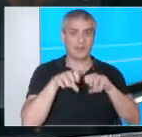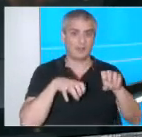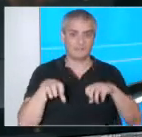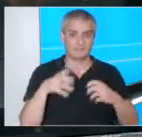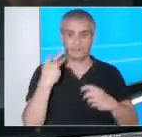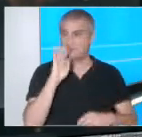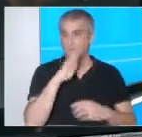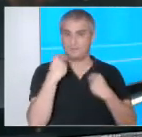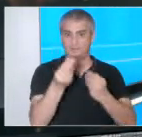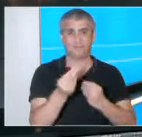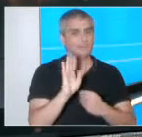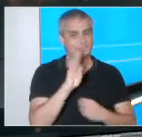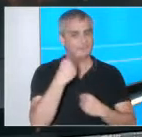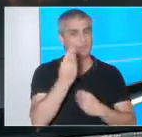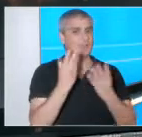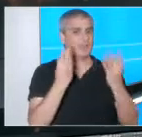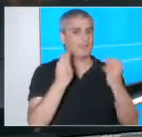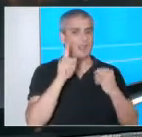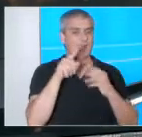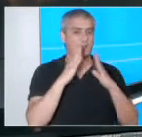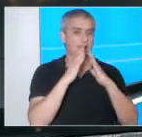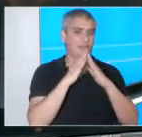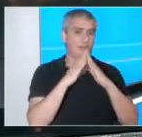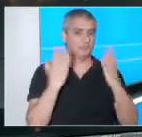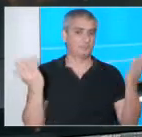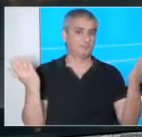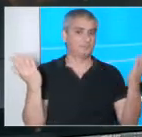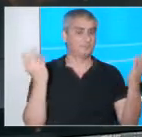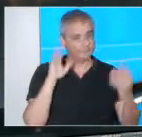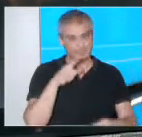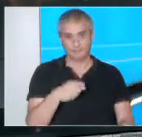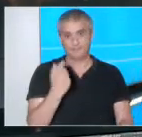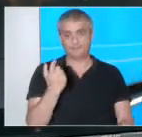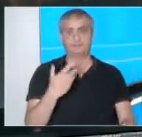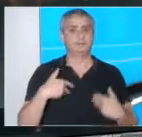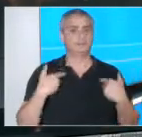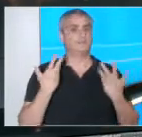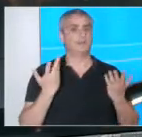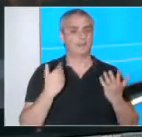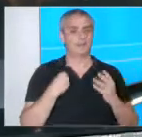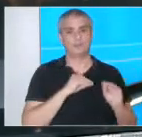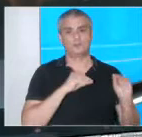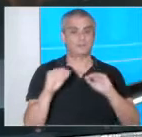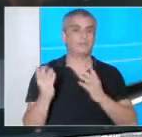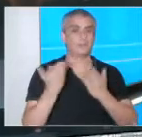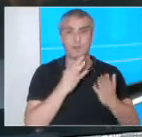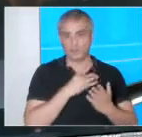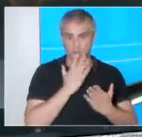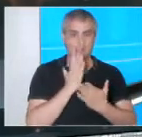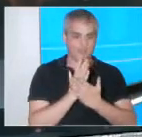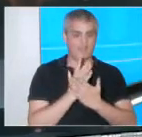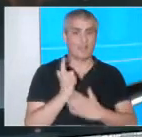ממה שביבי הביא להם. לא, ביבי הביא להם הרבה, אלפי יחידות דיור, אבל לא, אבל טוב, גם זה השמח בחלקו. מיד אנחנו עוברים לאורח שלנו,